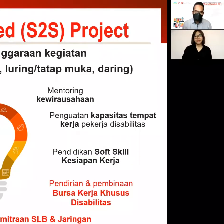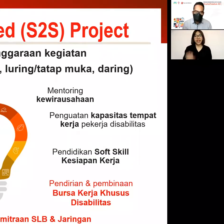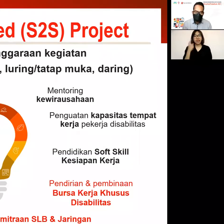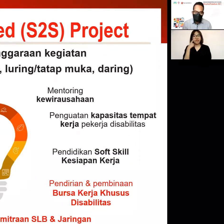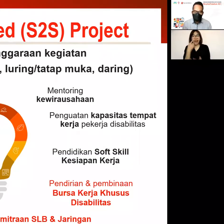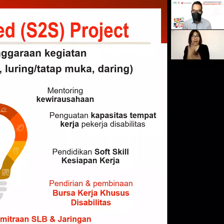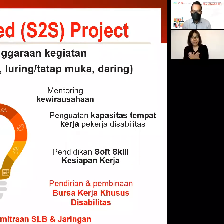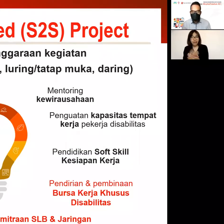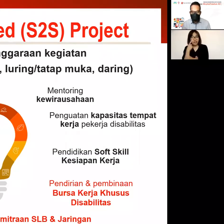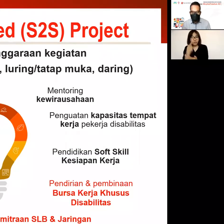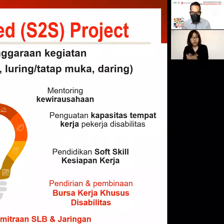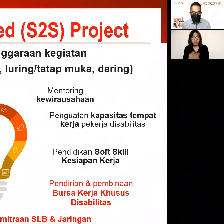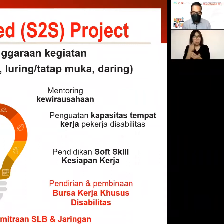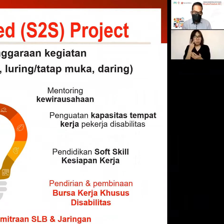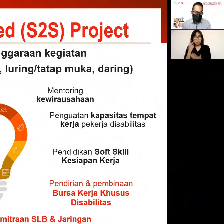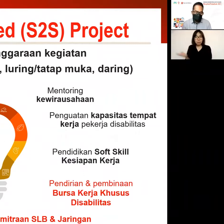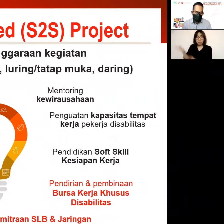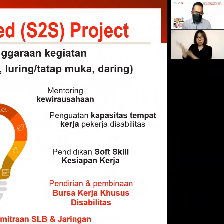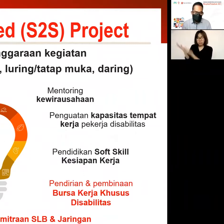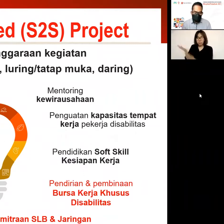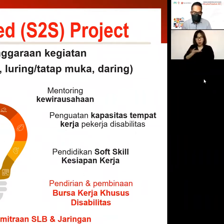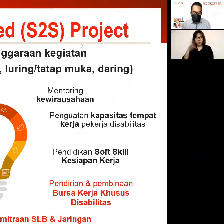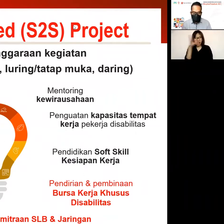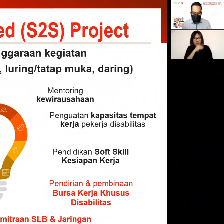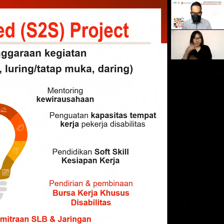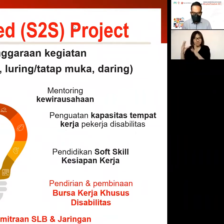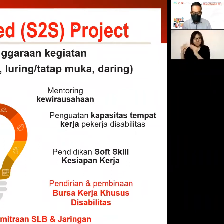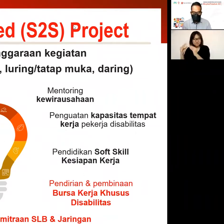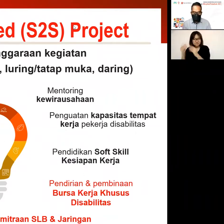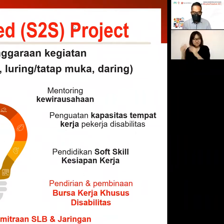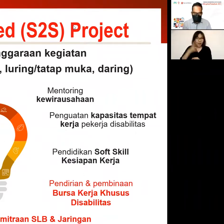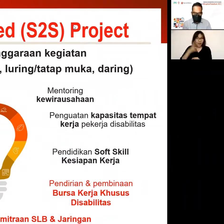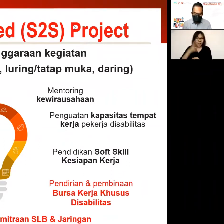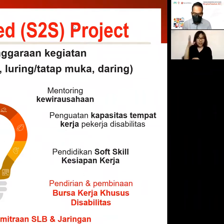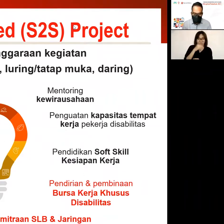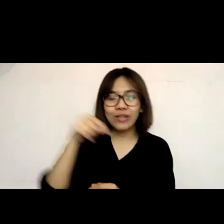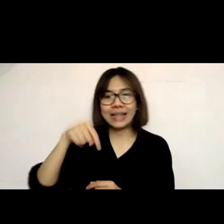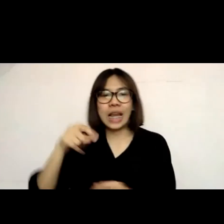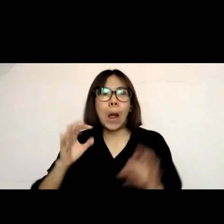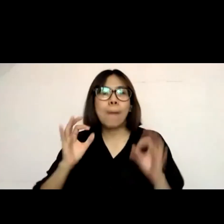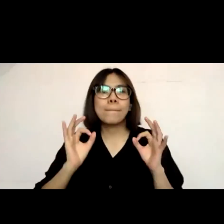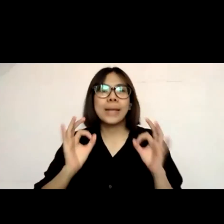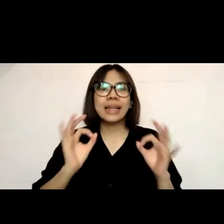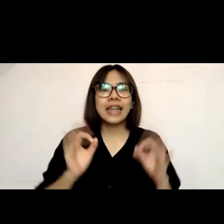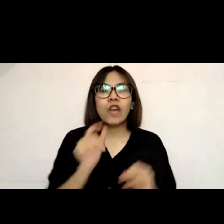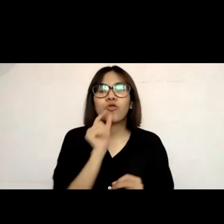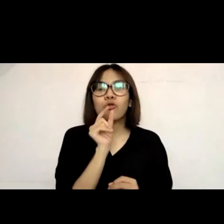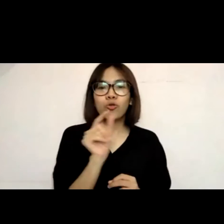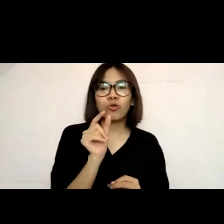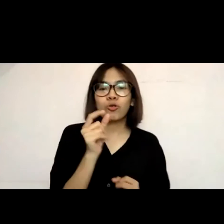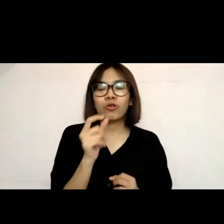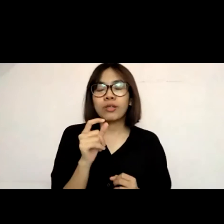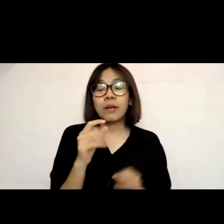berangkat untuk membahas lebih dalam menjadi tema diskusi, yaitu pendidikan kesiapan kerja dan berwirausaha